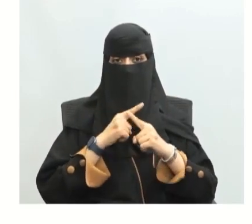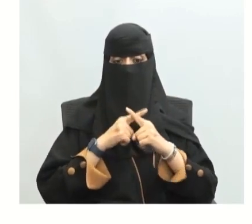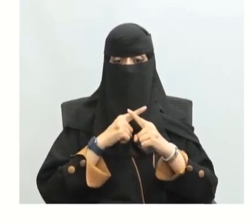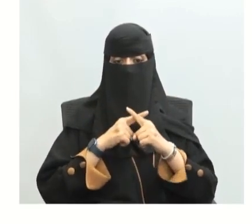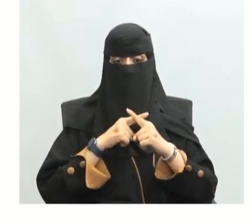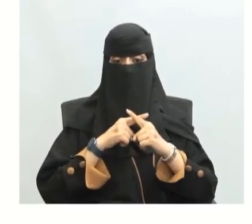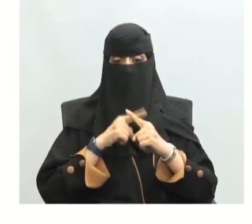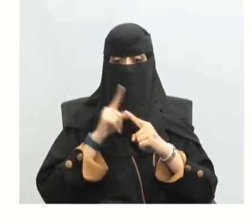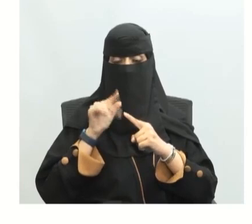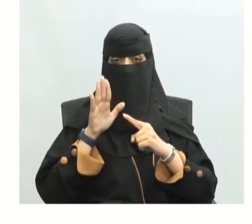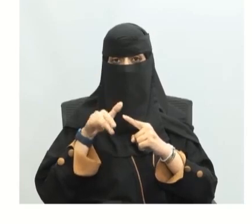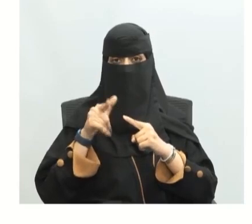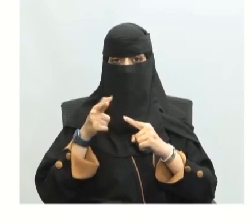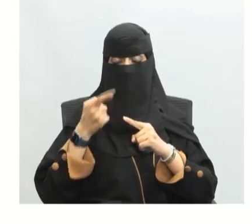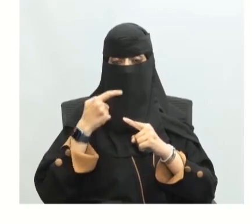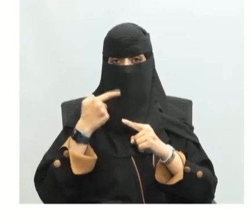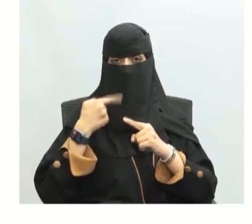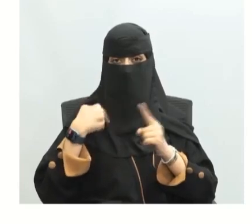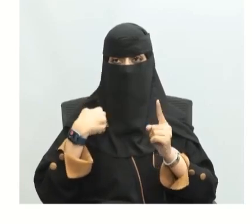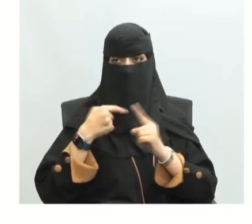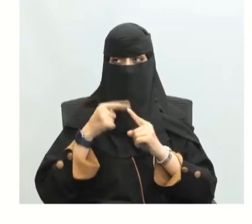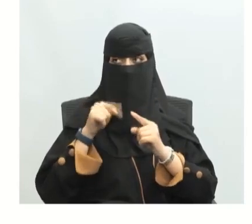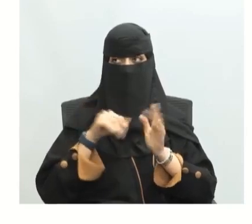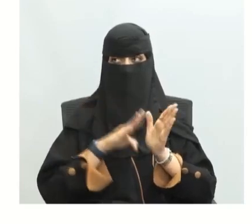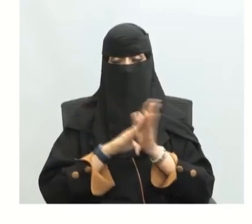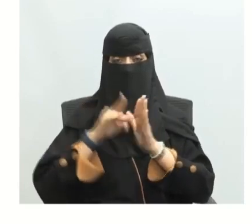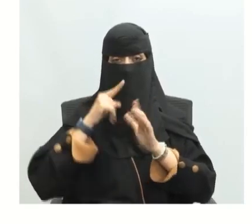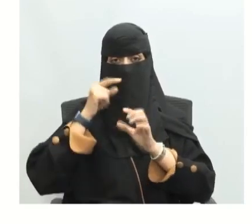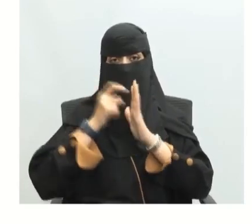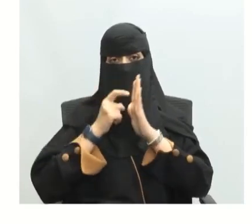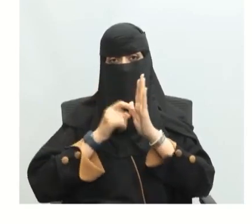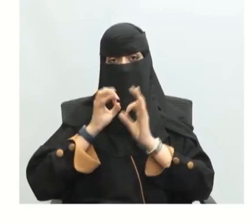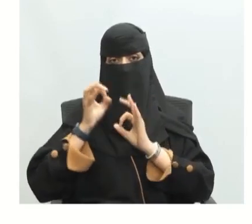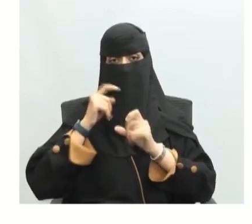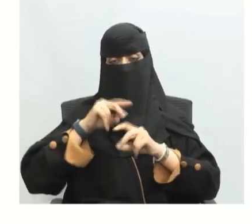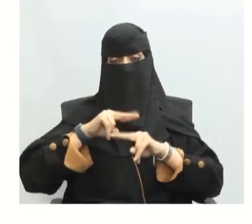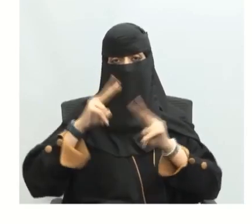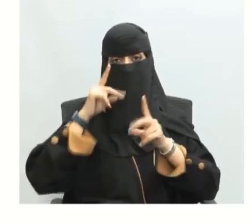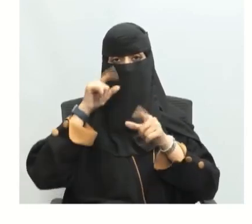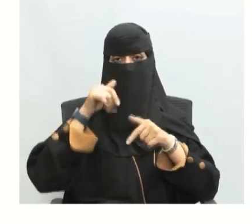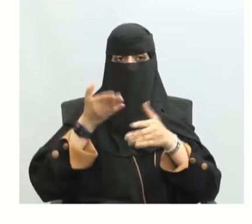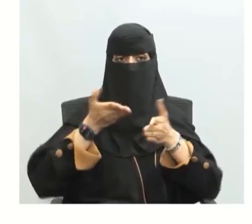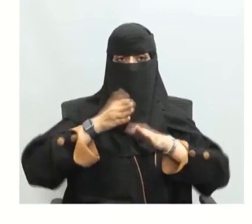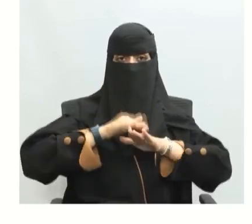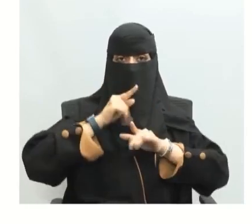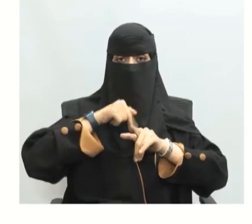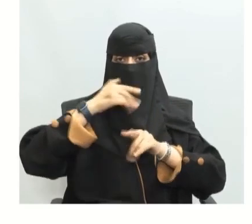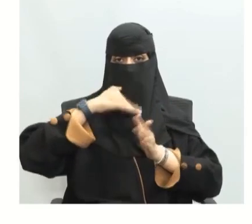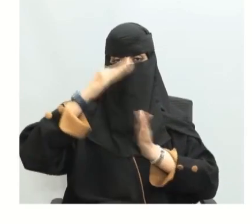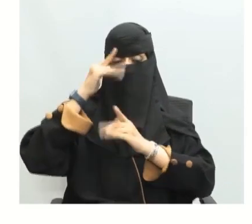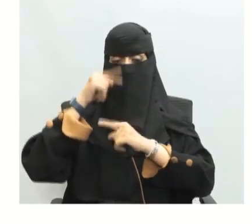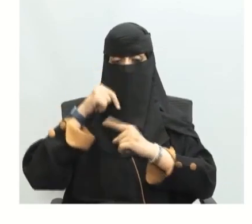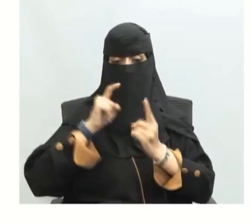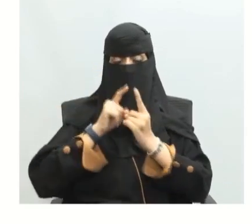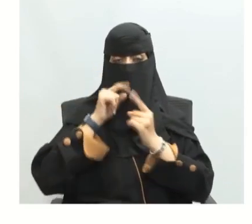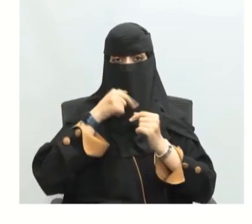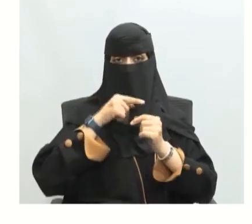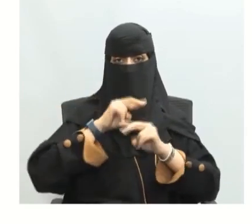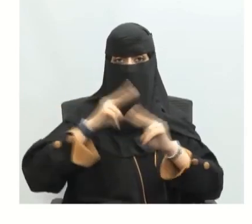لان الحوار يعزز ويضبط لدينا الاختلافات وايضا نتقبل الاختلافات